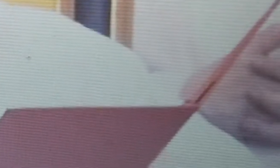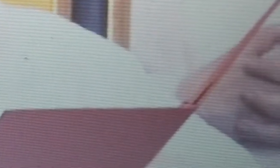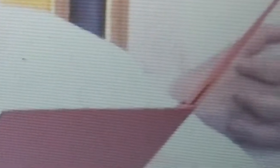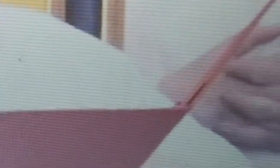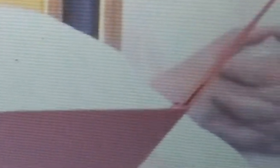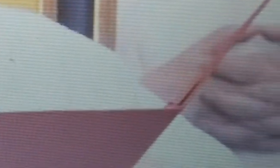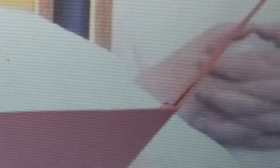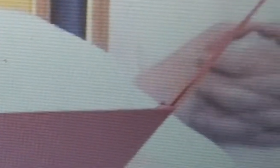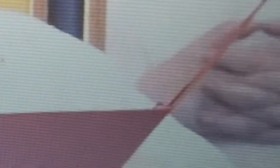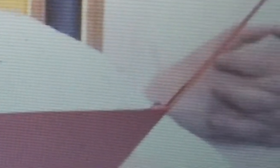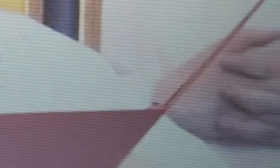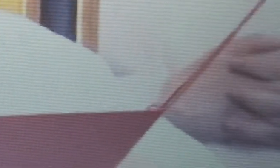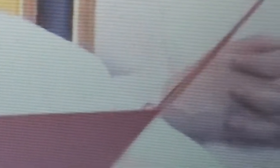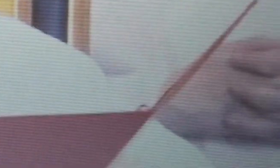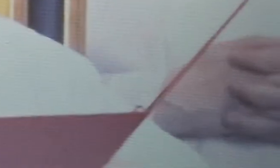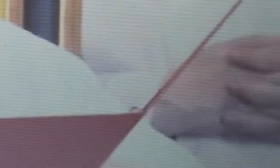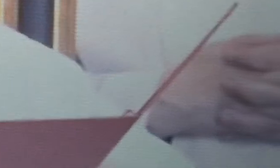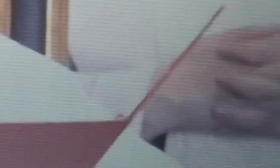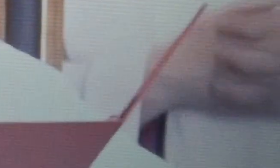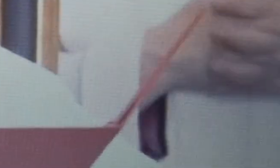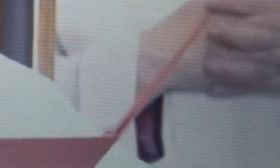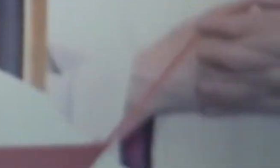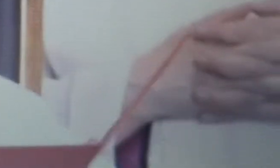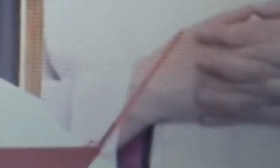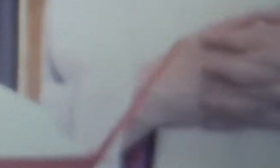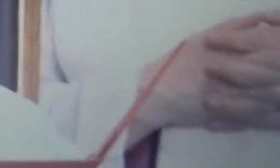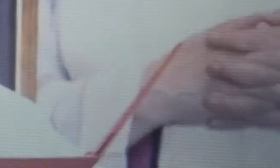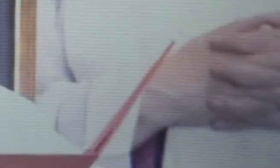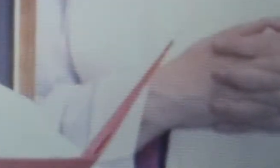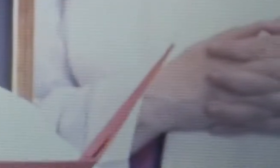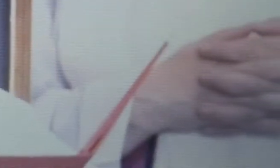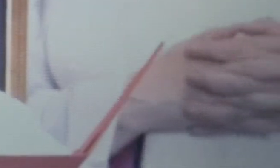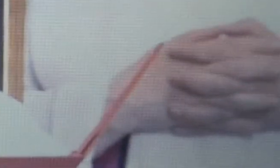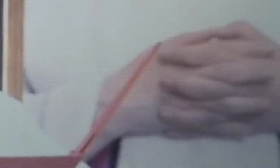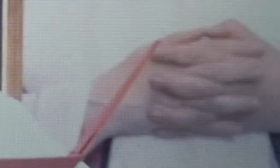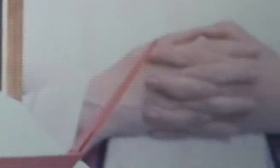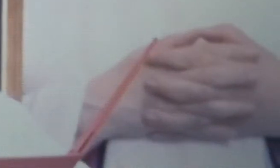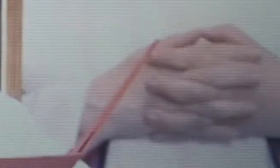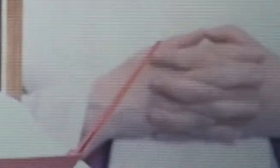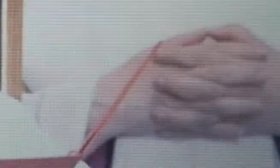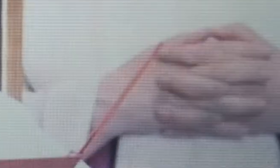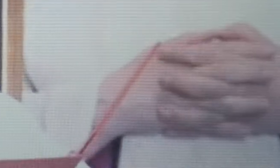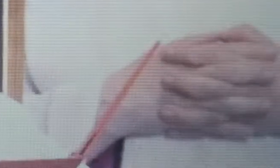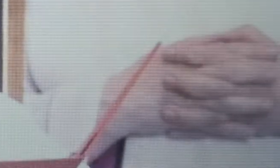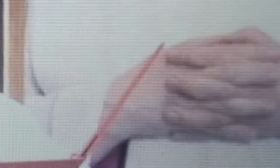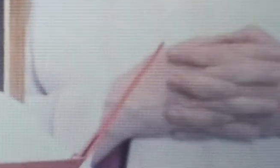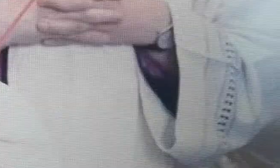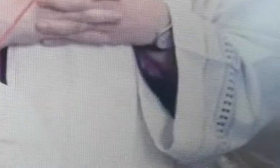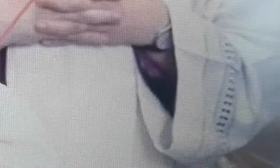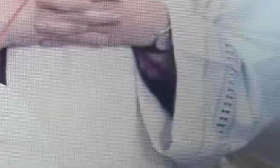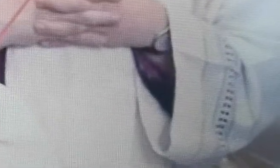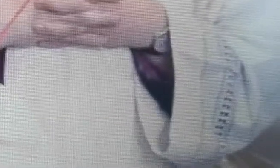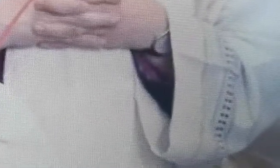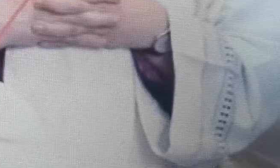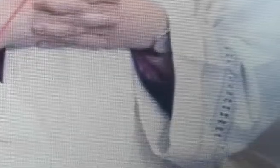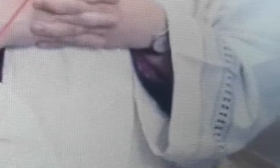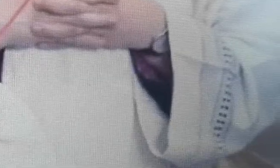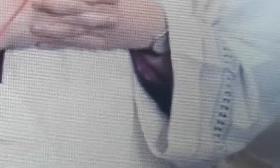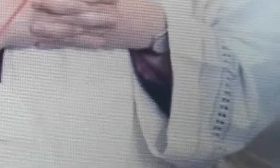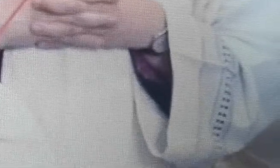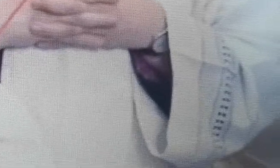in episcopato, multorunque quisi fidelium esplentes, de congregationis de causam,